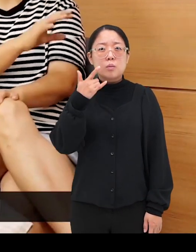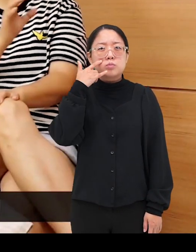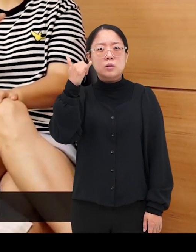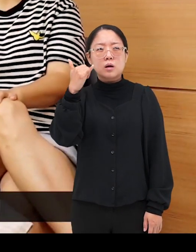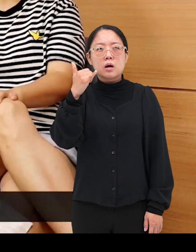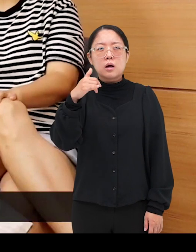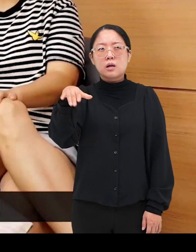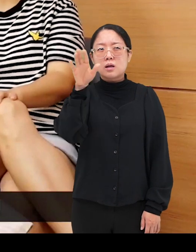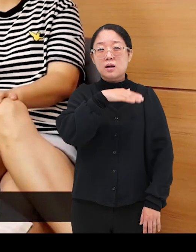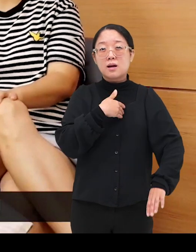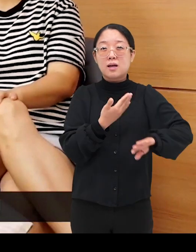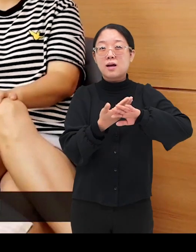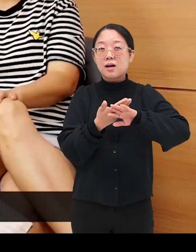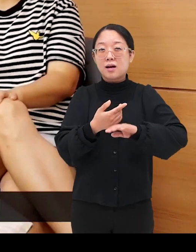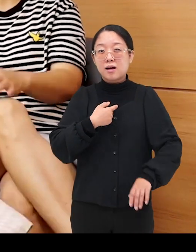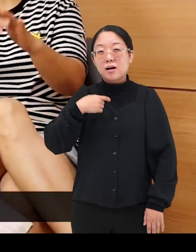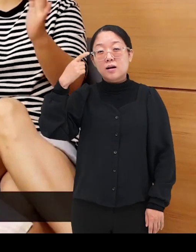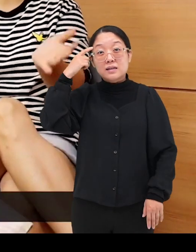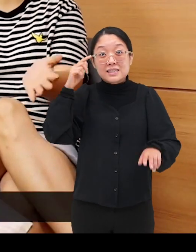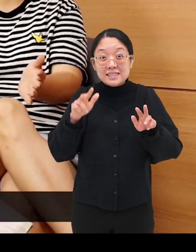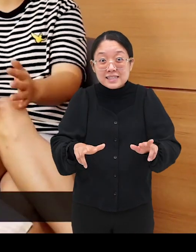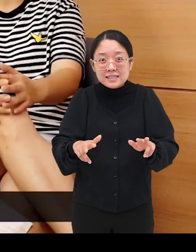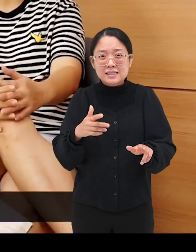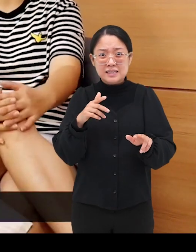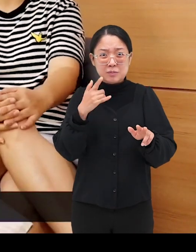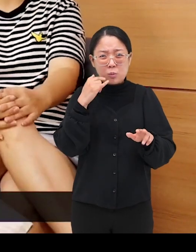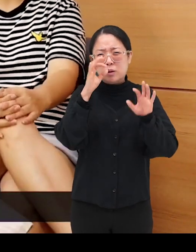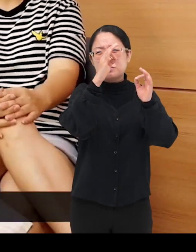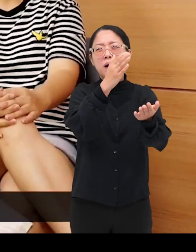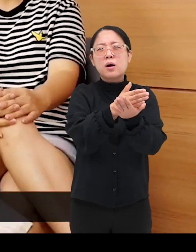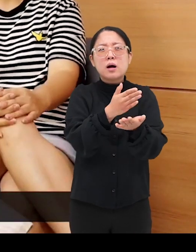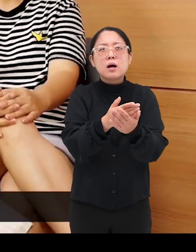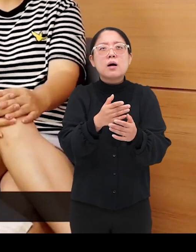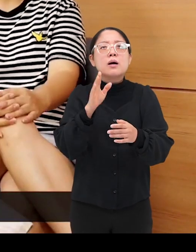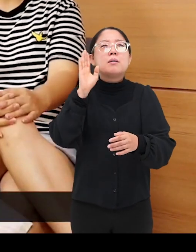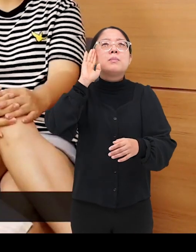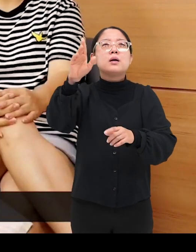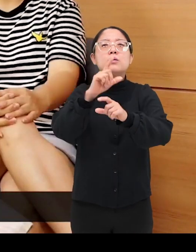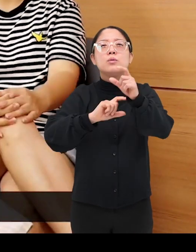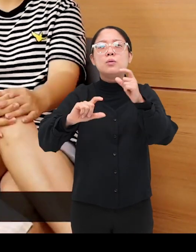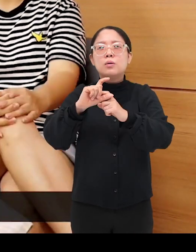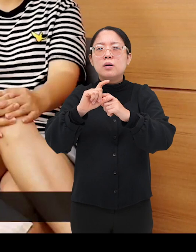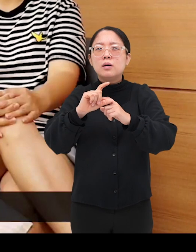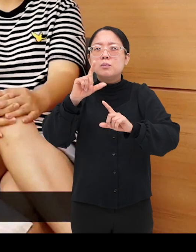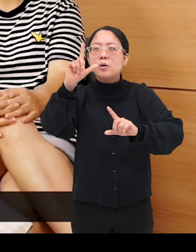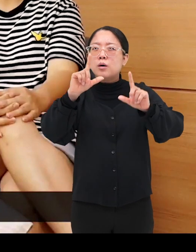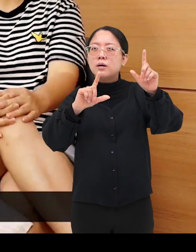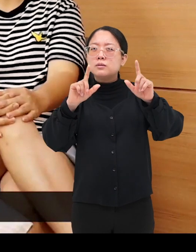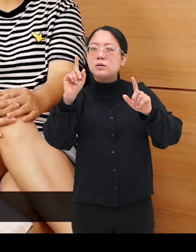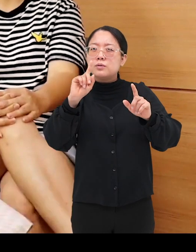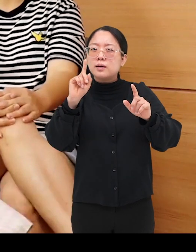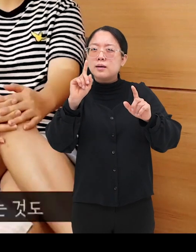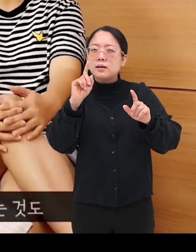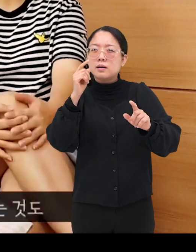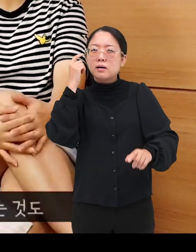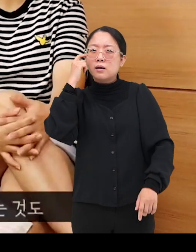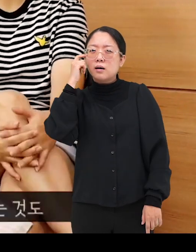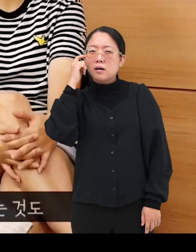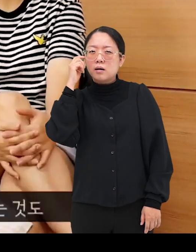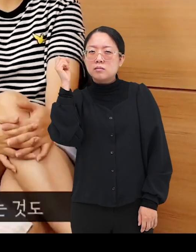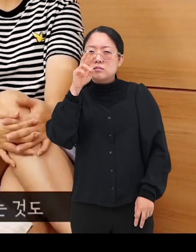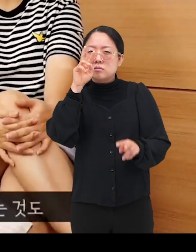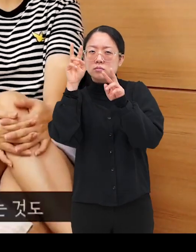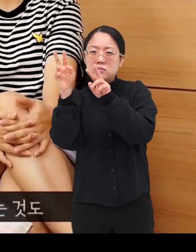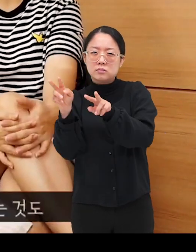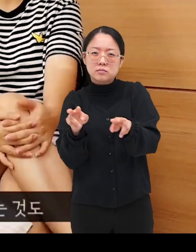부모님도 다 다를 거라고 생각을 해서 현재 부모님만 보지 말고 좀 더 다른 모습도 내가 보지 못한